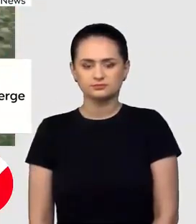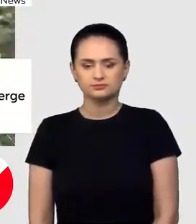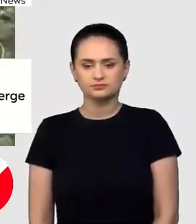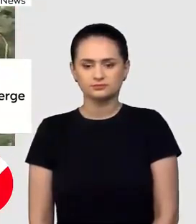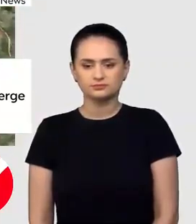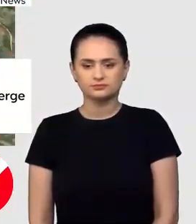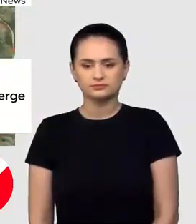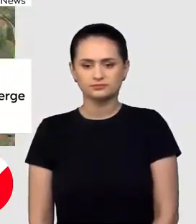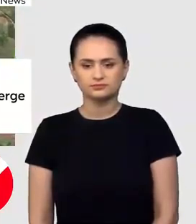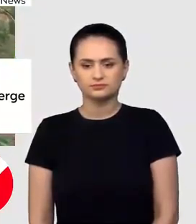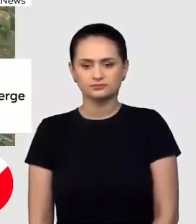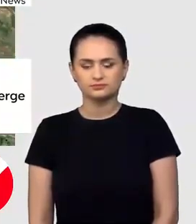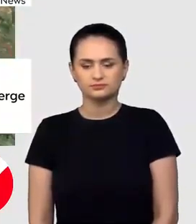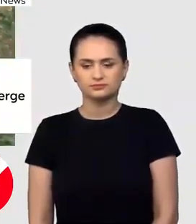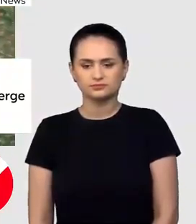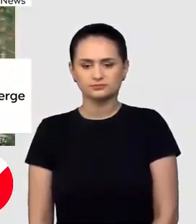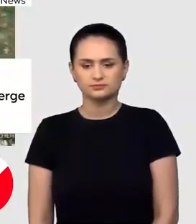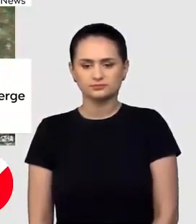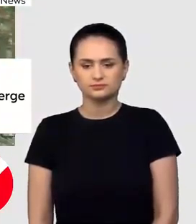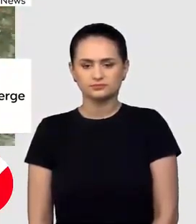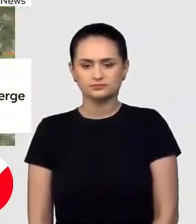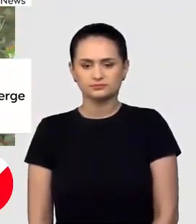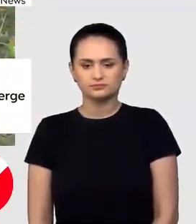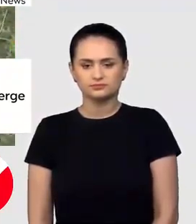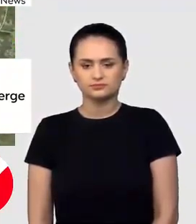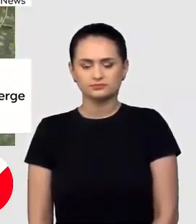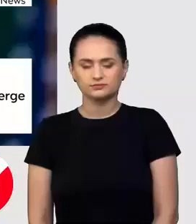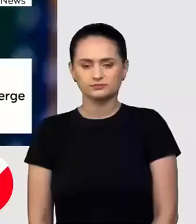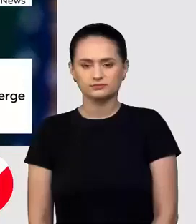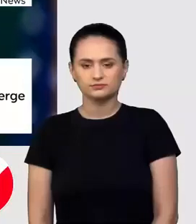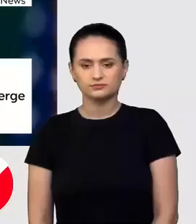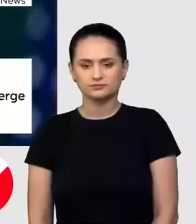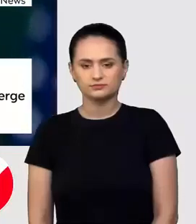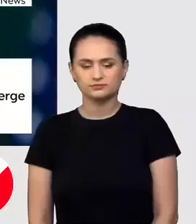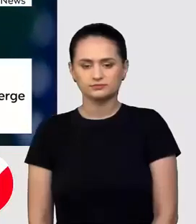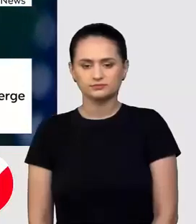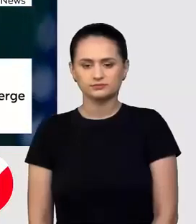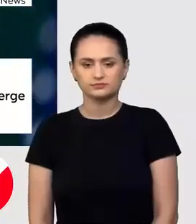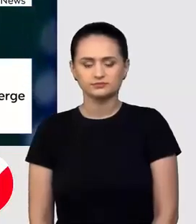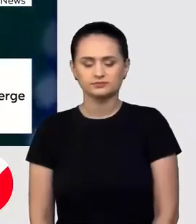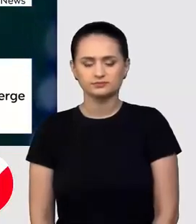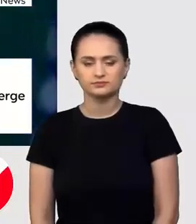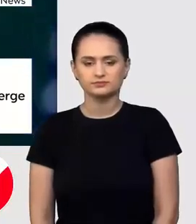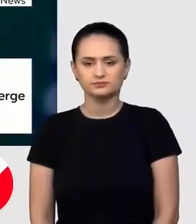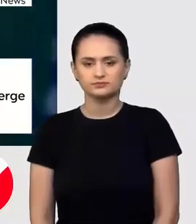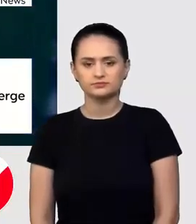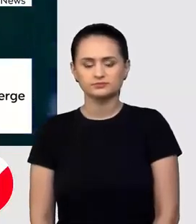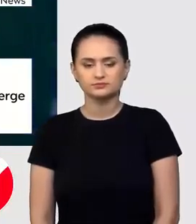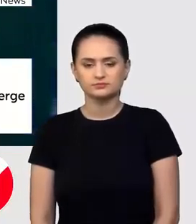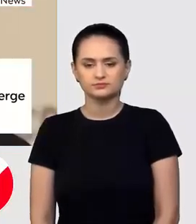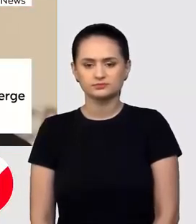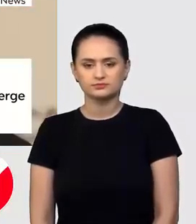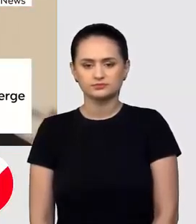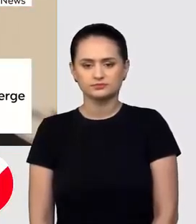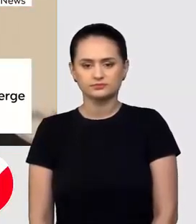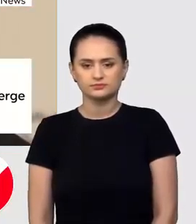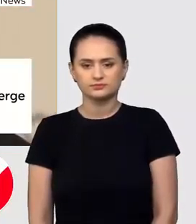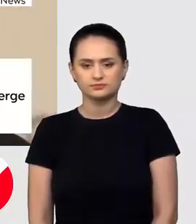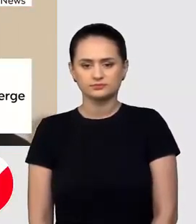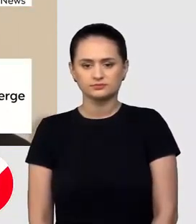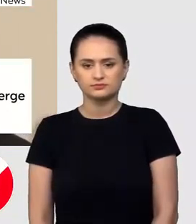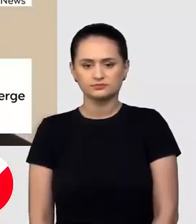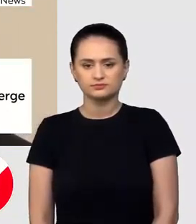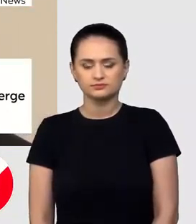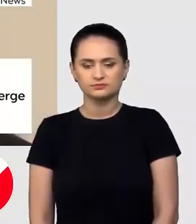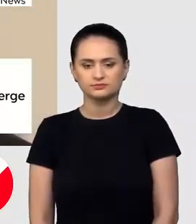de Wang Yi, dar totodată știm că am avut și o discuție extrem de importantă cu ministrul